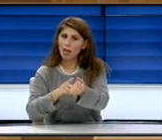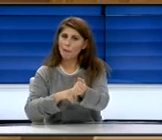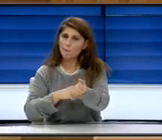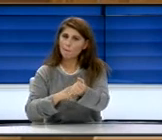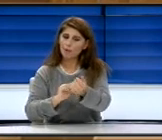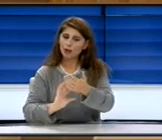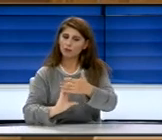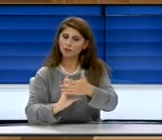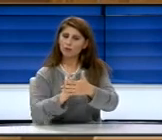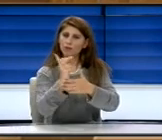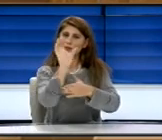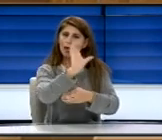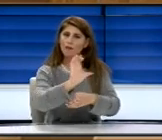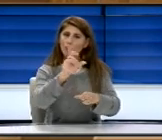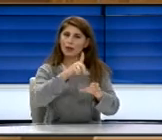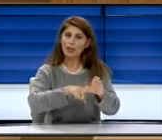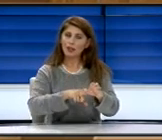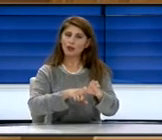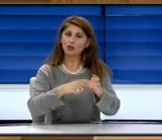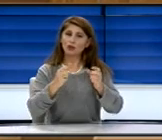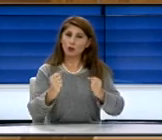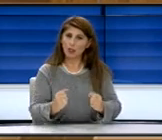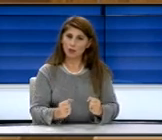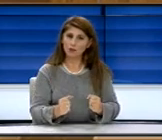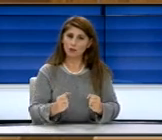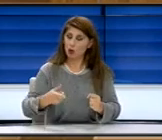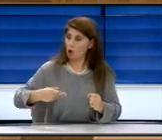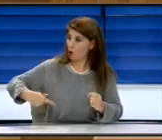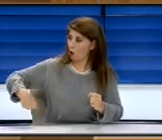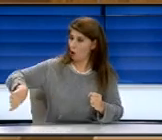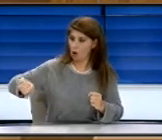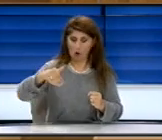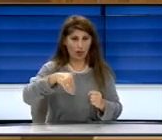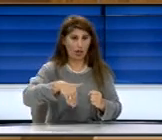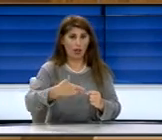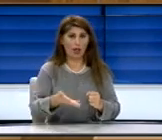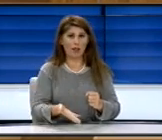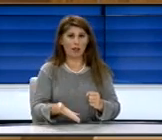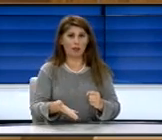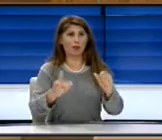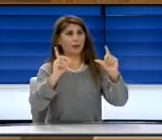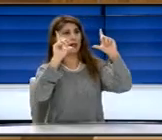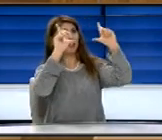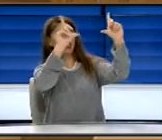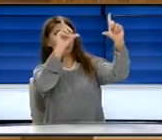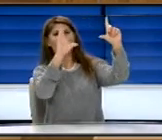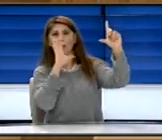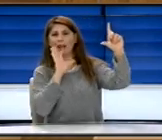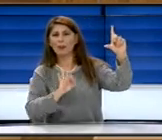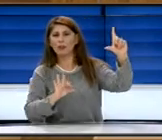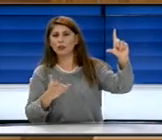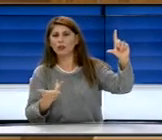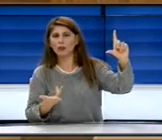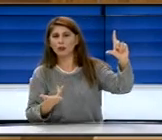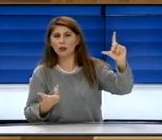μέσα στην Ευρωπαϊκή Ένωση και τους θεσμούς της, που όλοι σας εδώ μέσα έχετε κάνει εικόνισμα. Στην